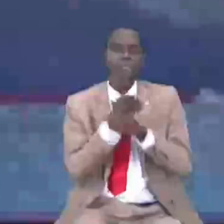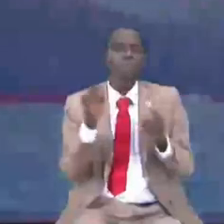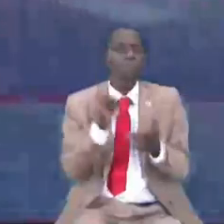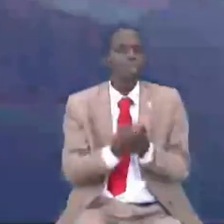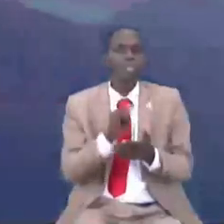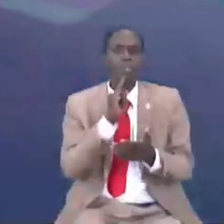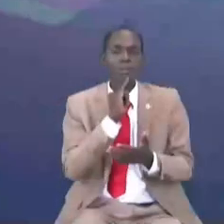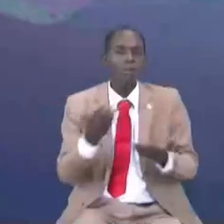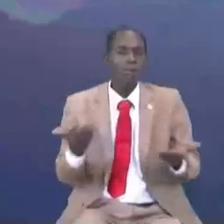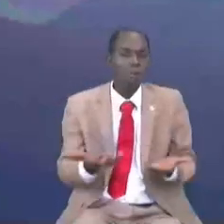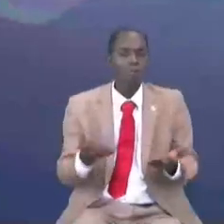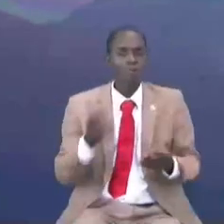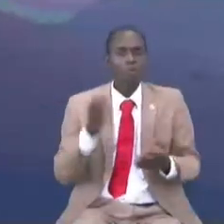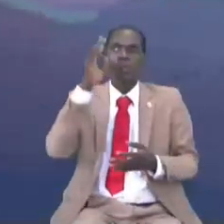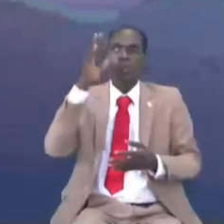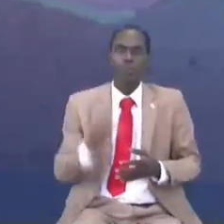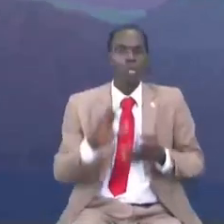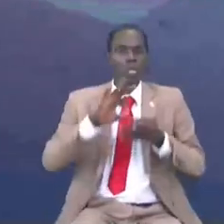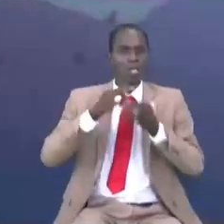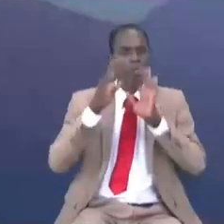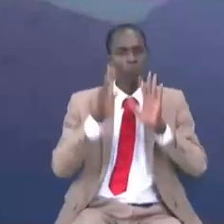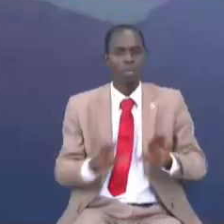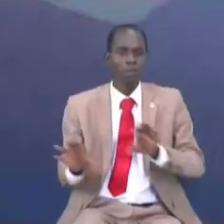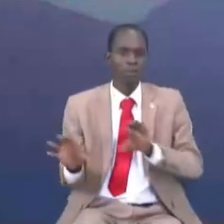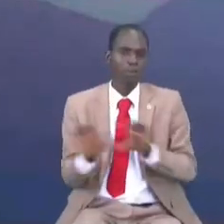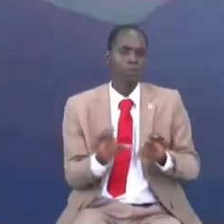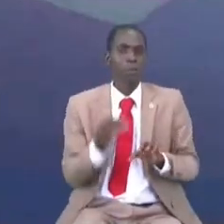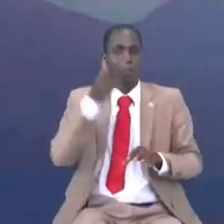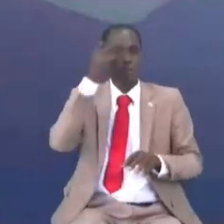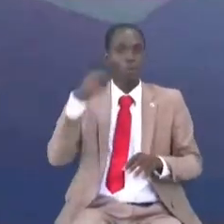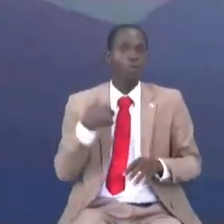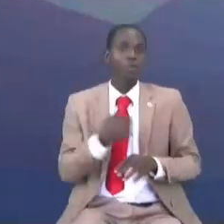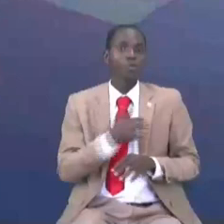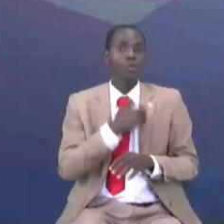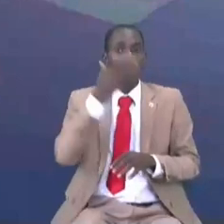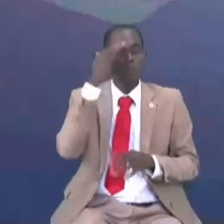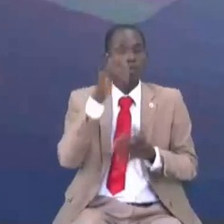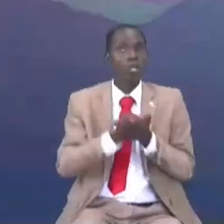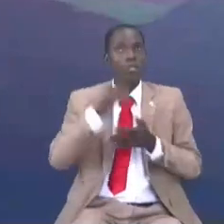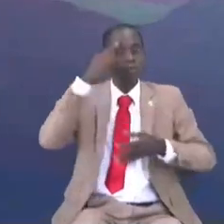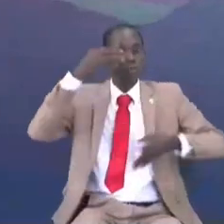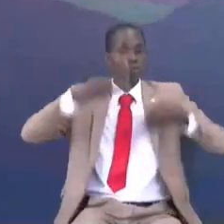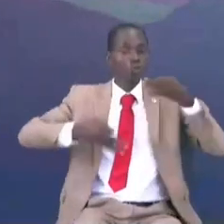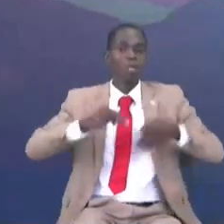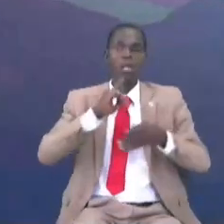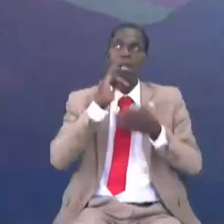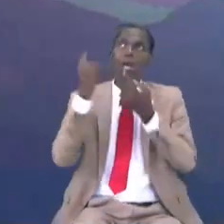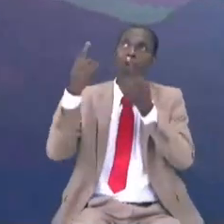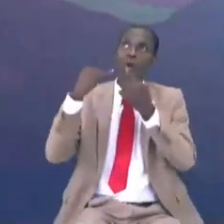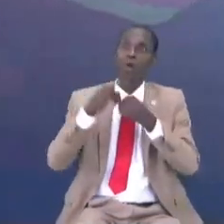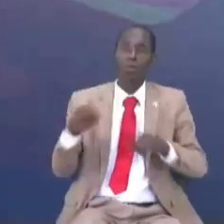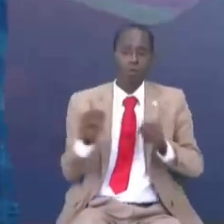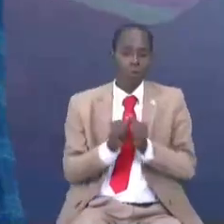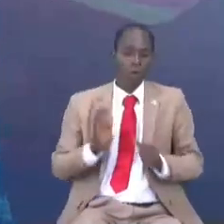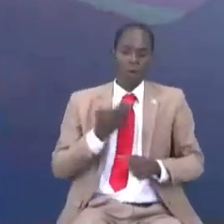faire. Parce que nous savons que le jugement vient avec notre cœur, avec notre esprit. Parfois même avec des larmes aux